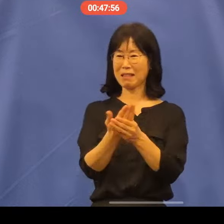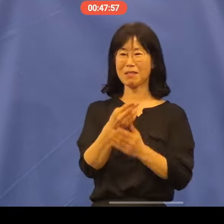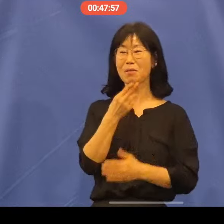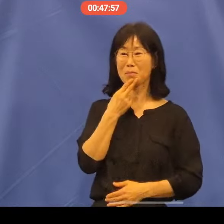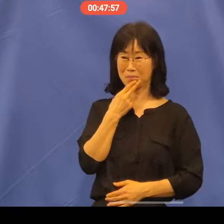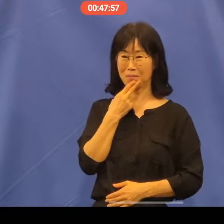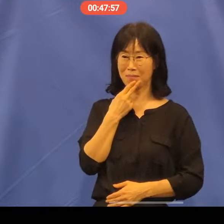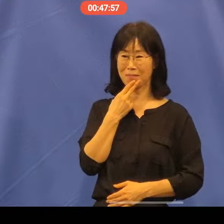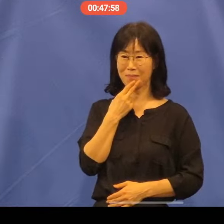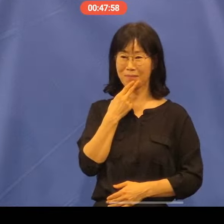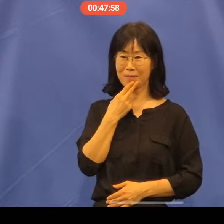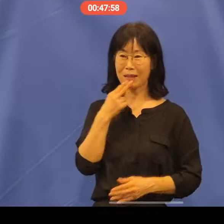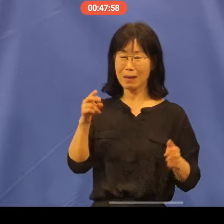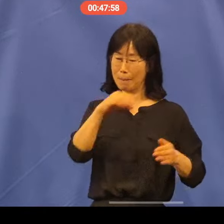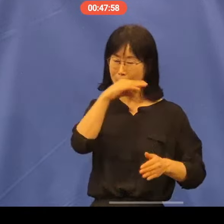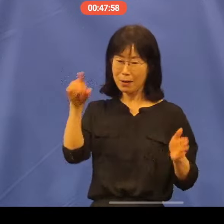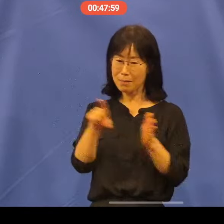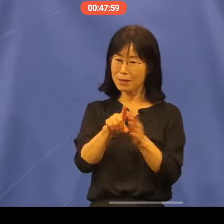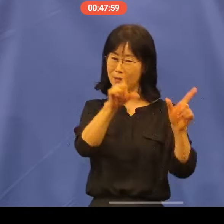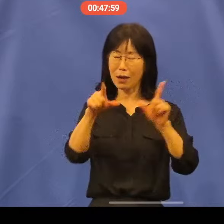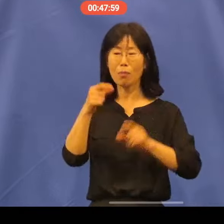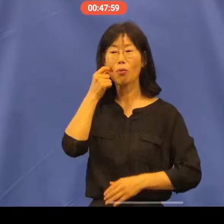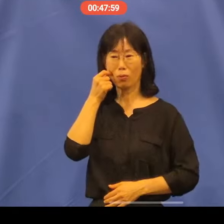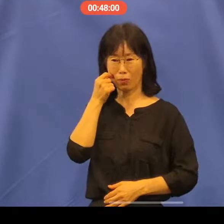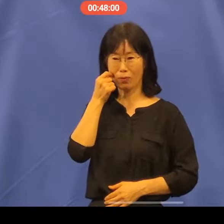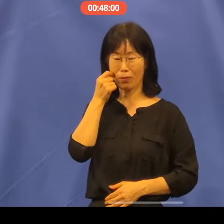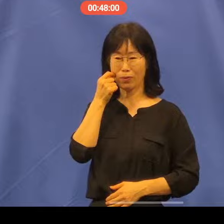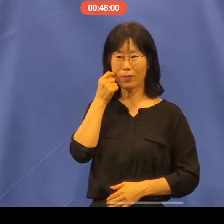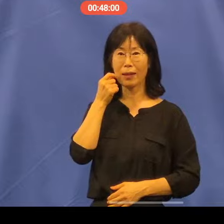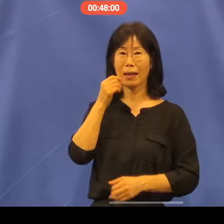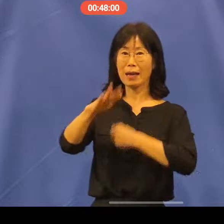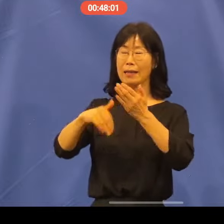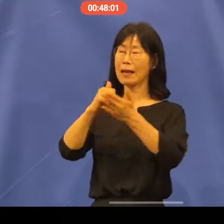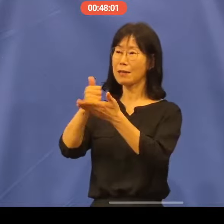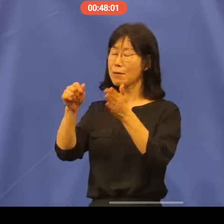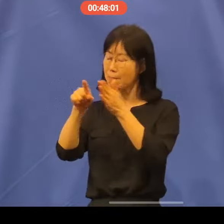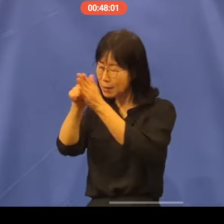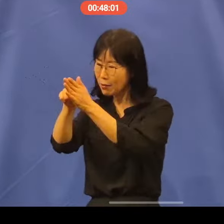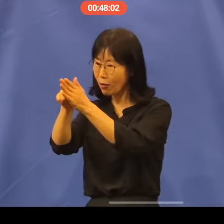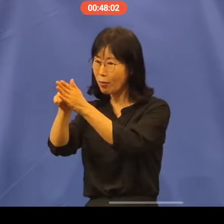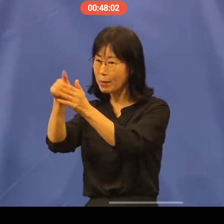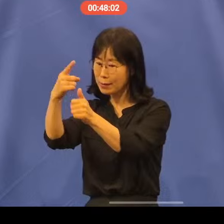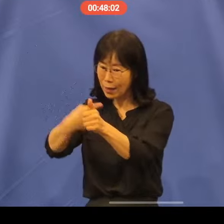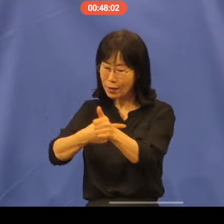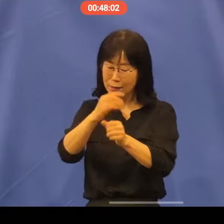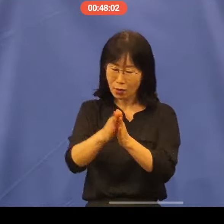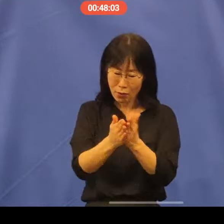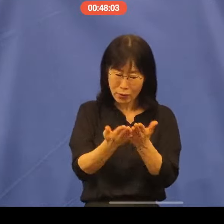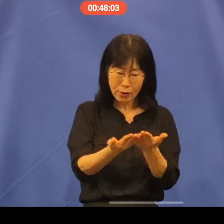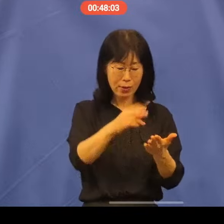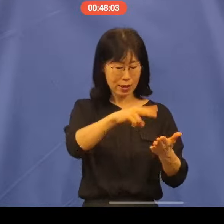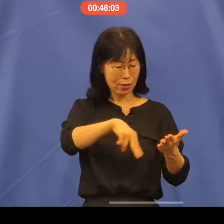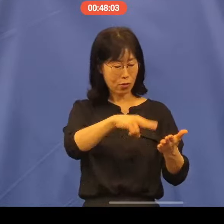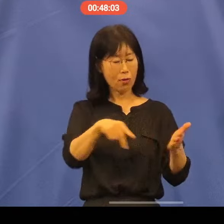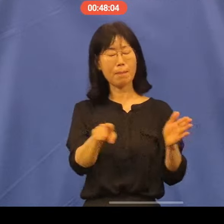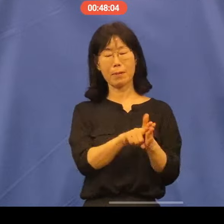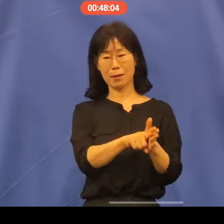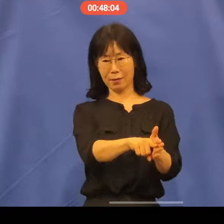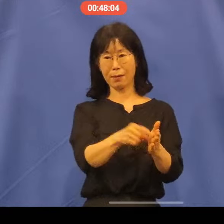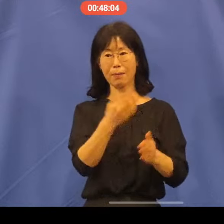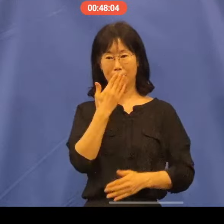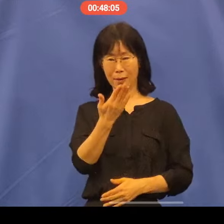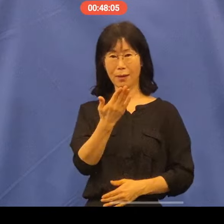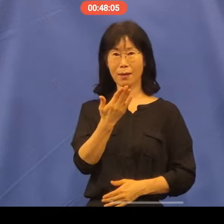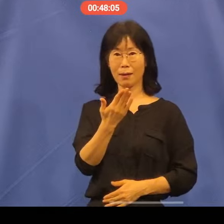가요? 그런데 하나님이 믿으면 하나님이 하신 말씀을 믿어야 되고, 이 말씀을 믿는다면요, 이 말씀을 믿고 진짜